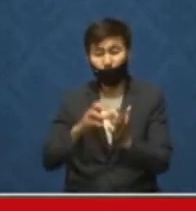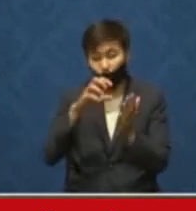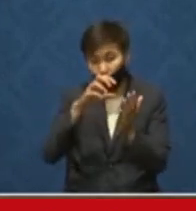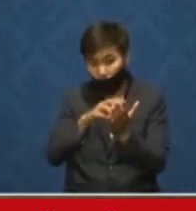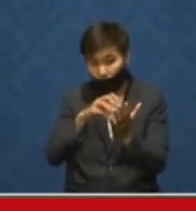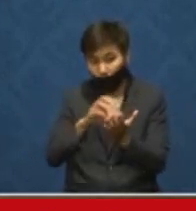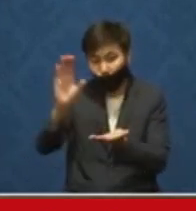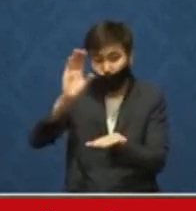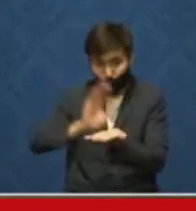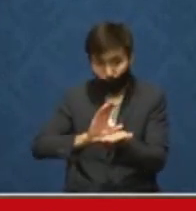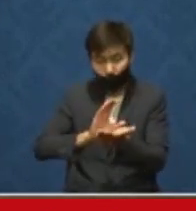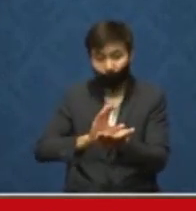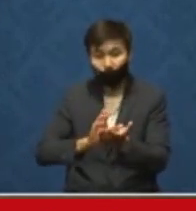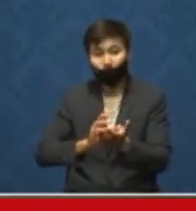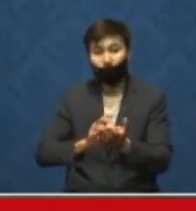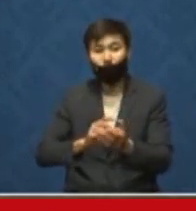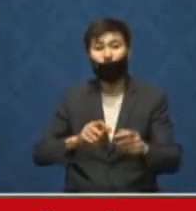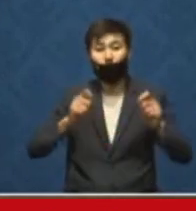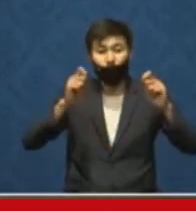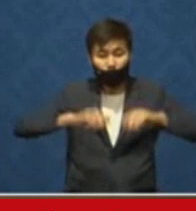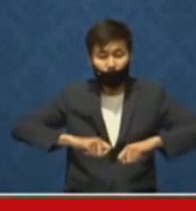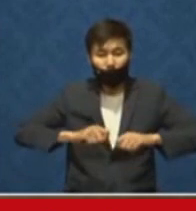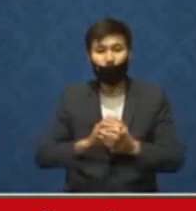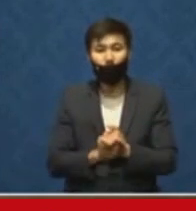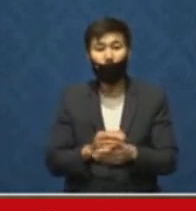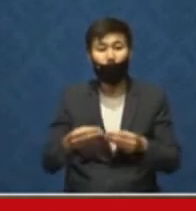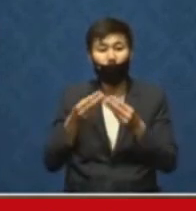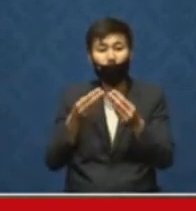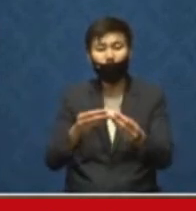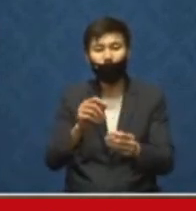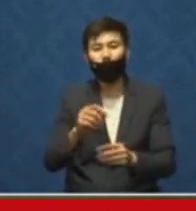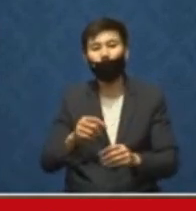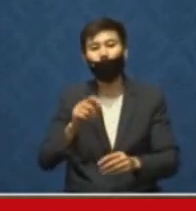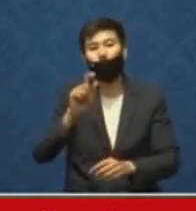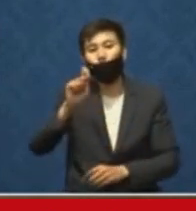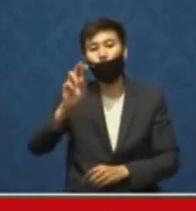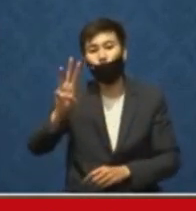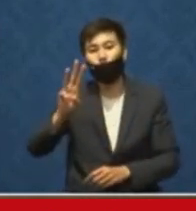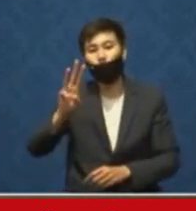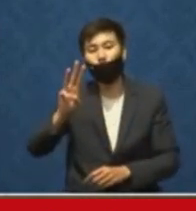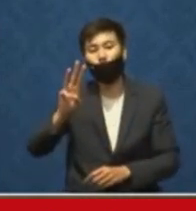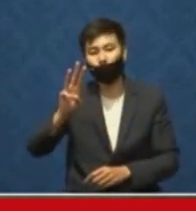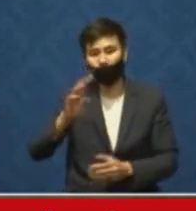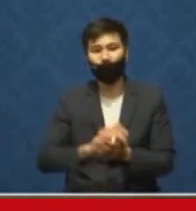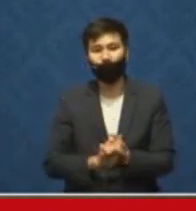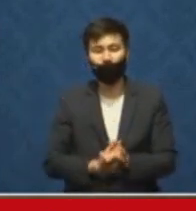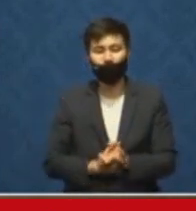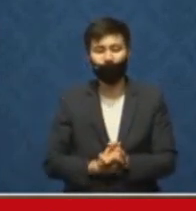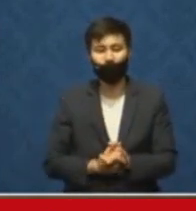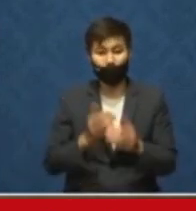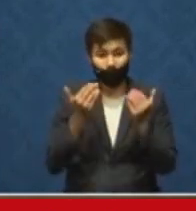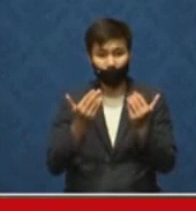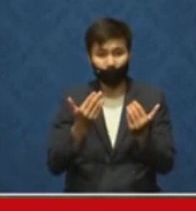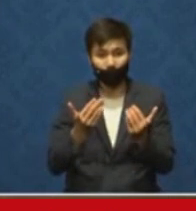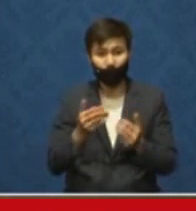ใช้นายกมีอำนาจคนเดียวนี่งบกลางนี่ Journeyอนุมัติให้ใครดูไหมครับขออนุมัติให้กระทรวง